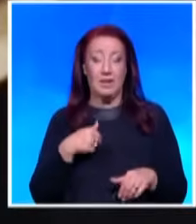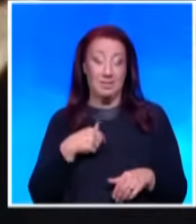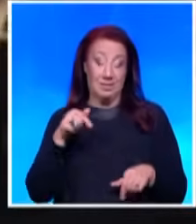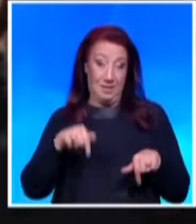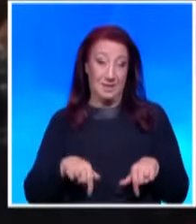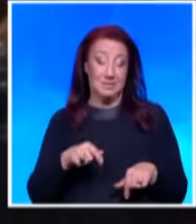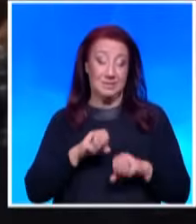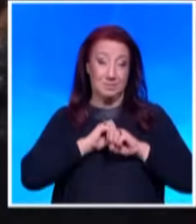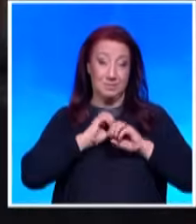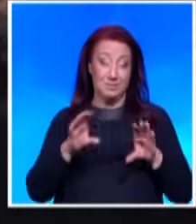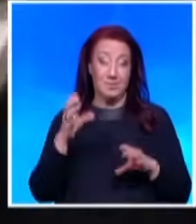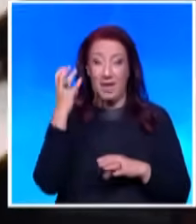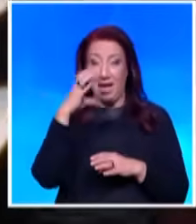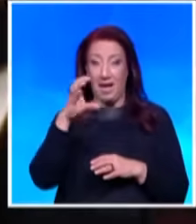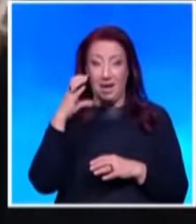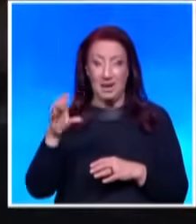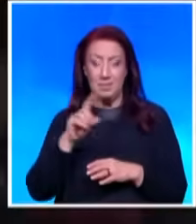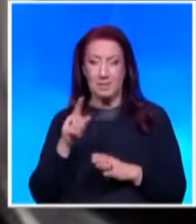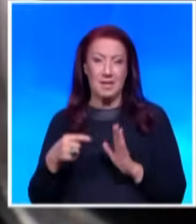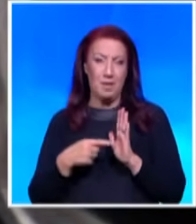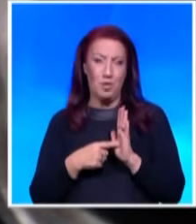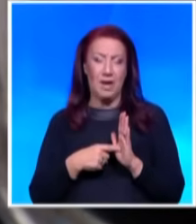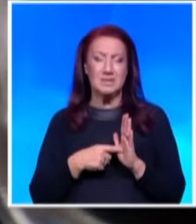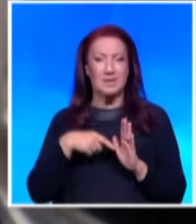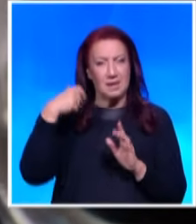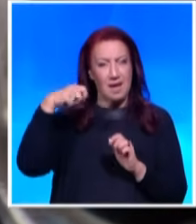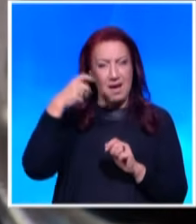песента с непоказвани кадри на музикантите.